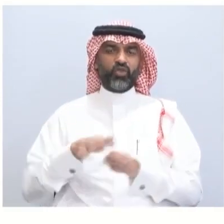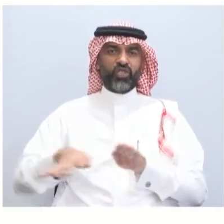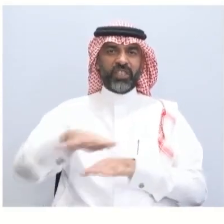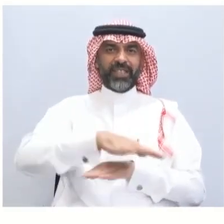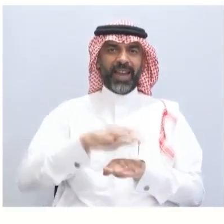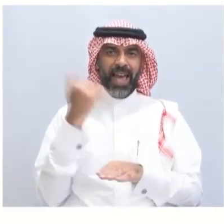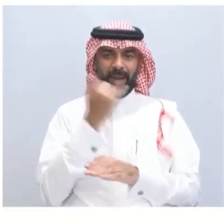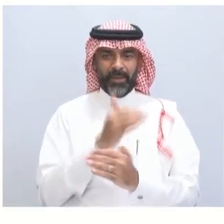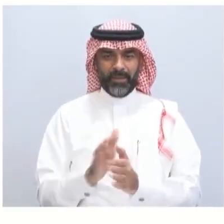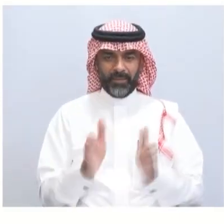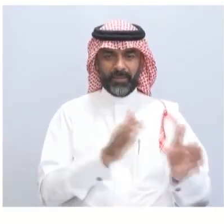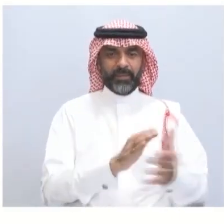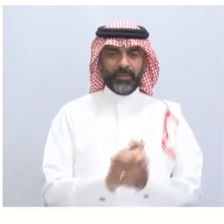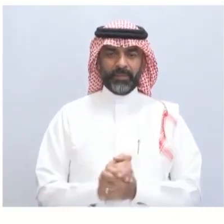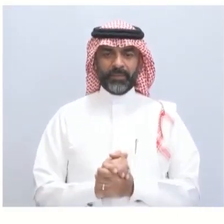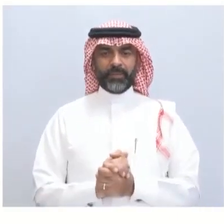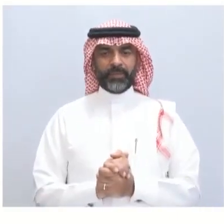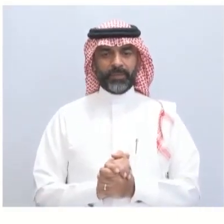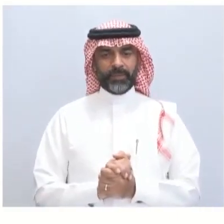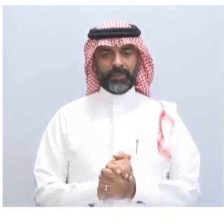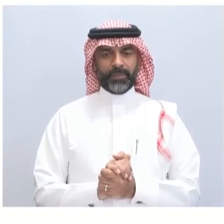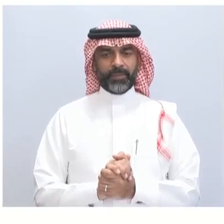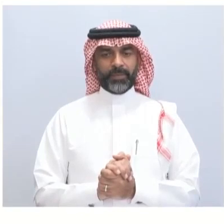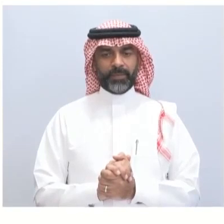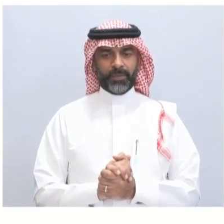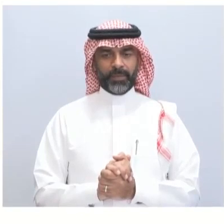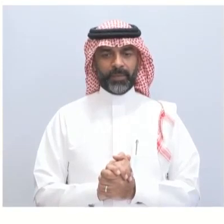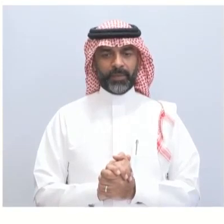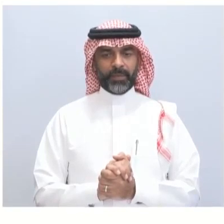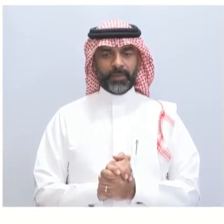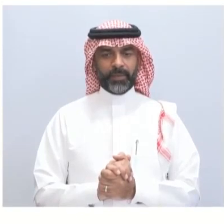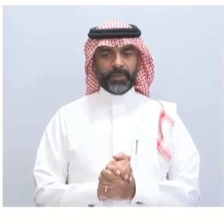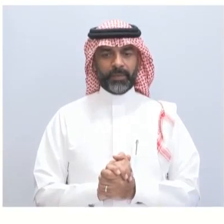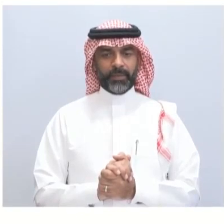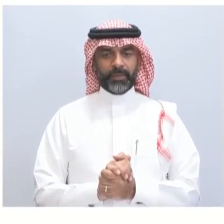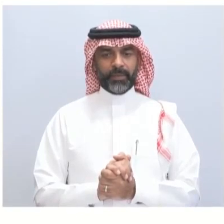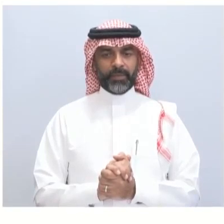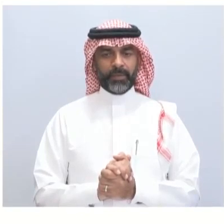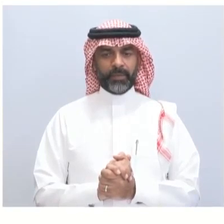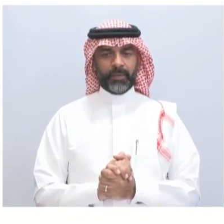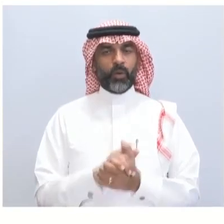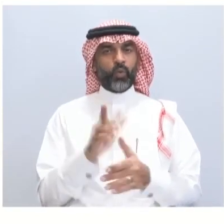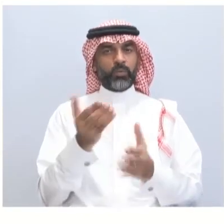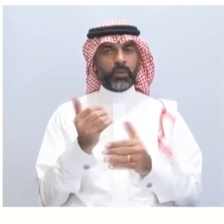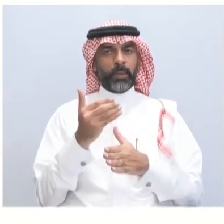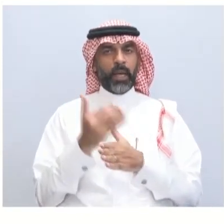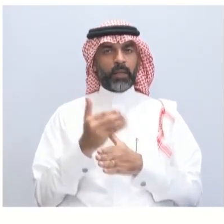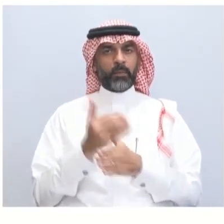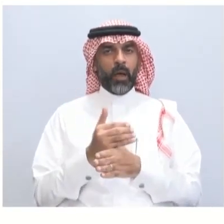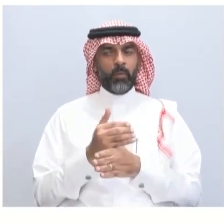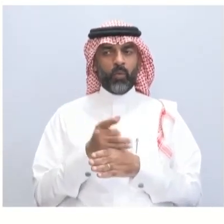باسره ما هي الاسباب التي جعلت مكانه وموقع شبه الجزيره العربيه